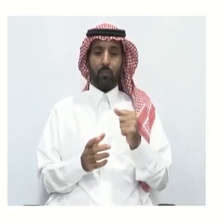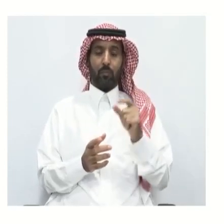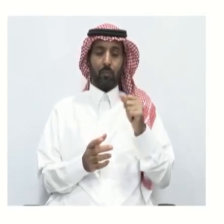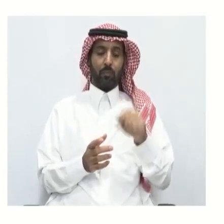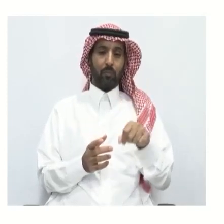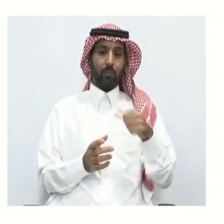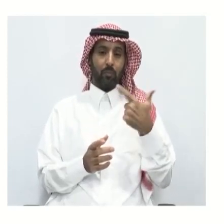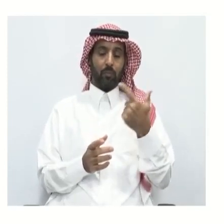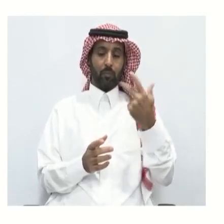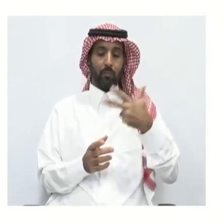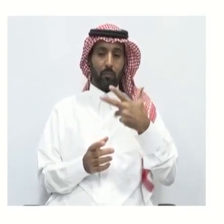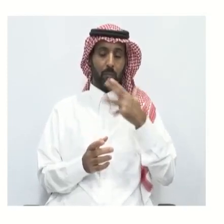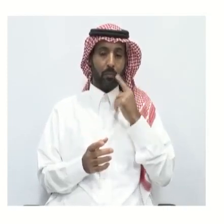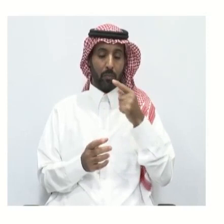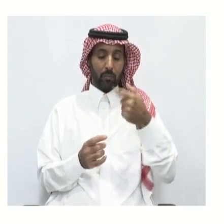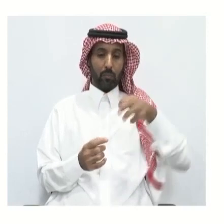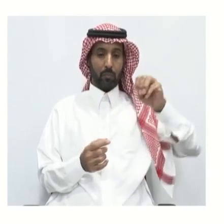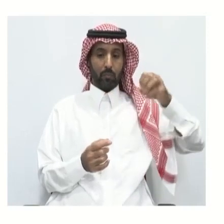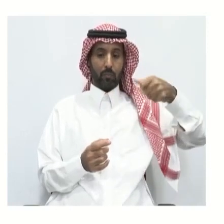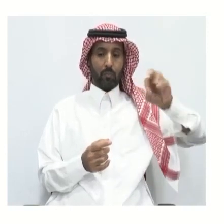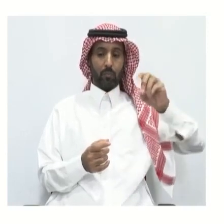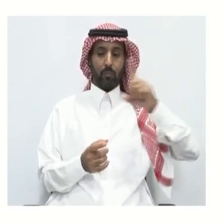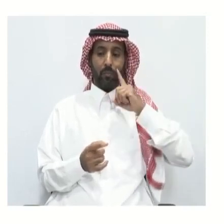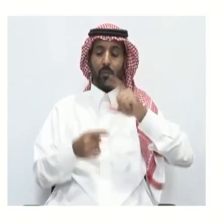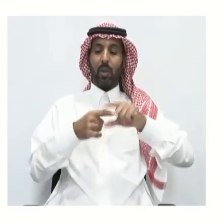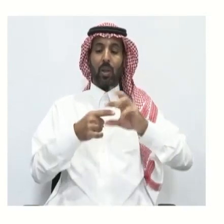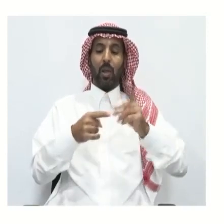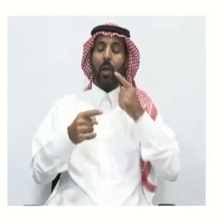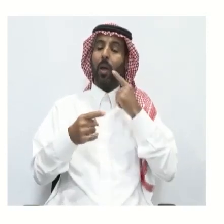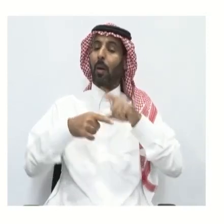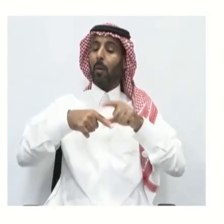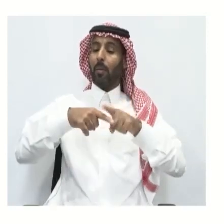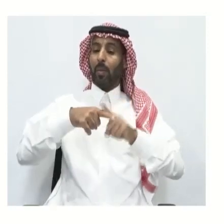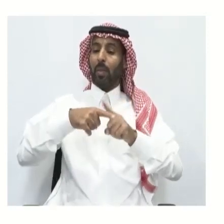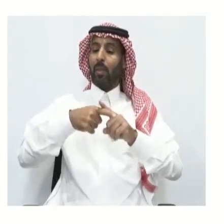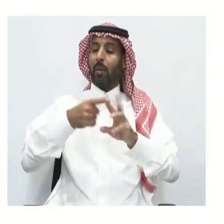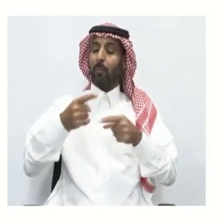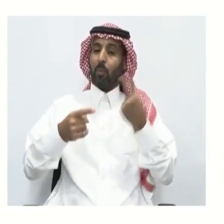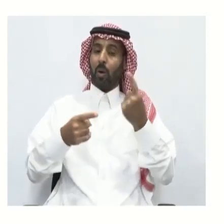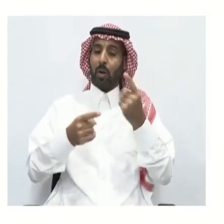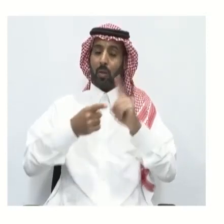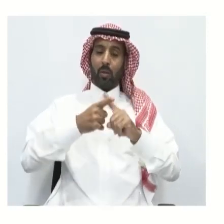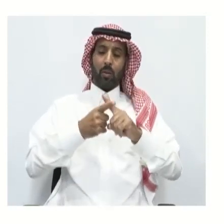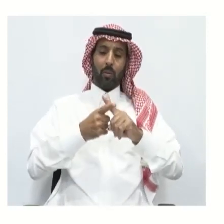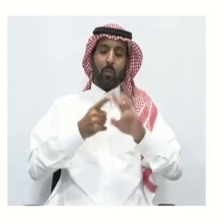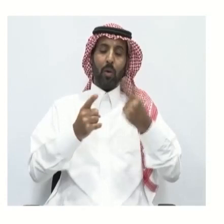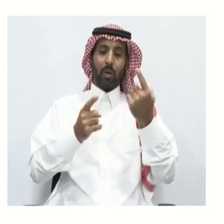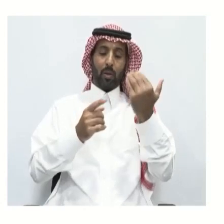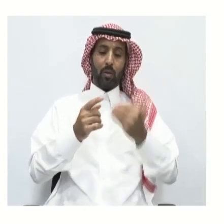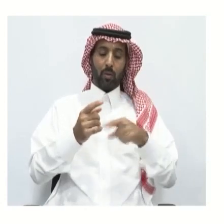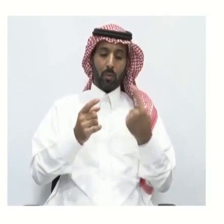مول هيدروكسيد الالمنيوم ضرب النسبه الموليه المشتقه من المعادله واحد على الواحد اذا هنا